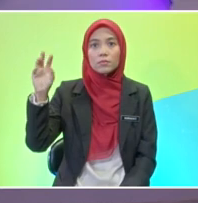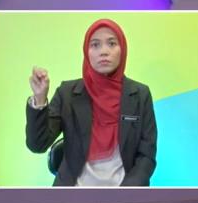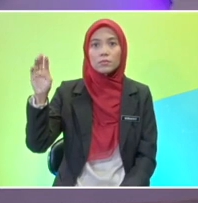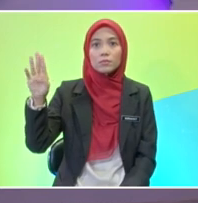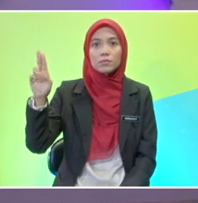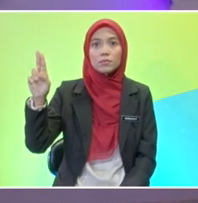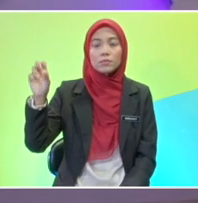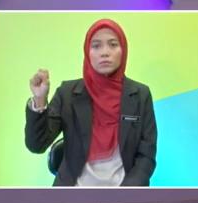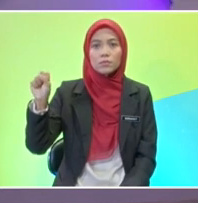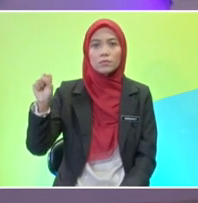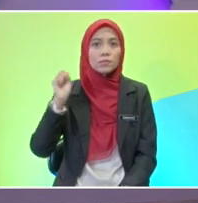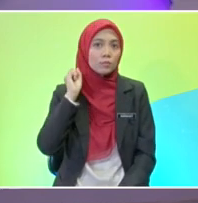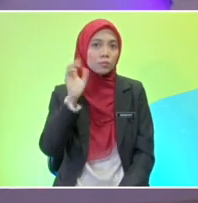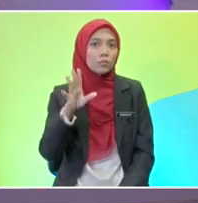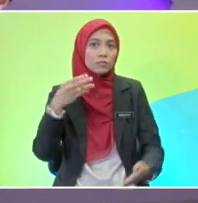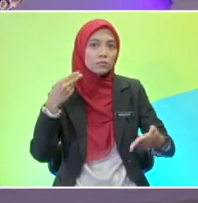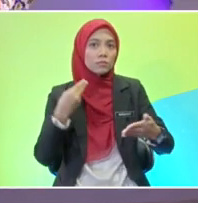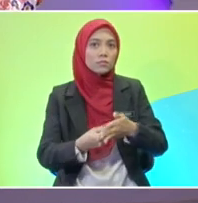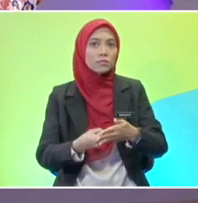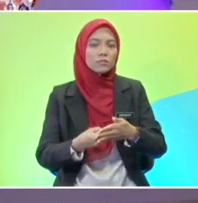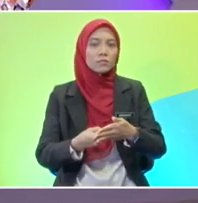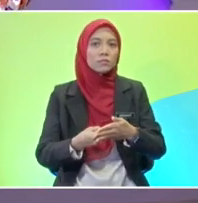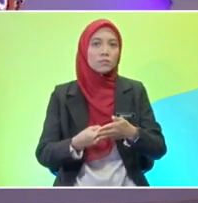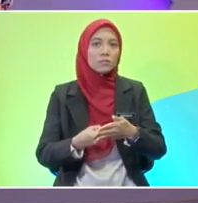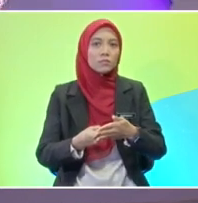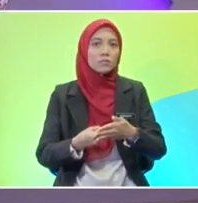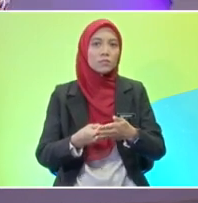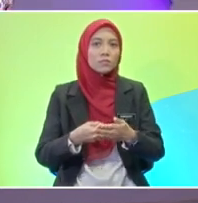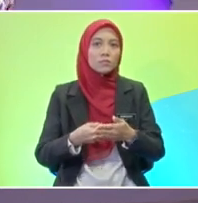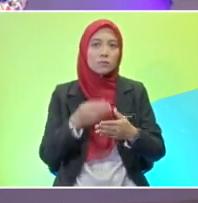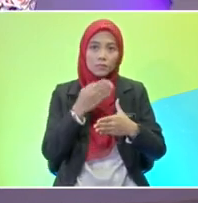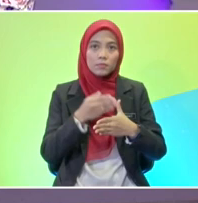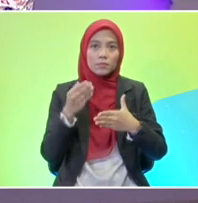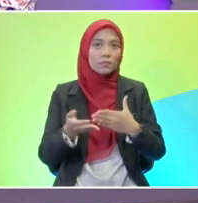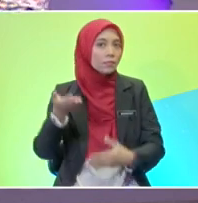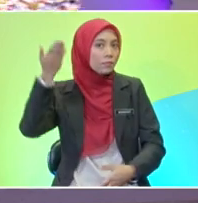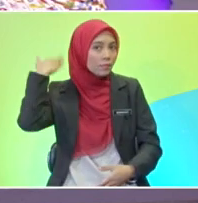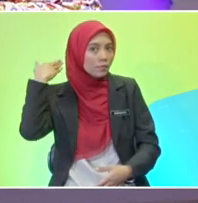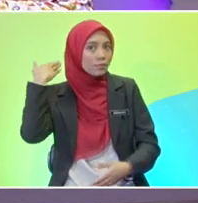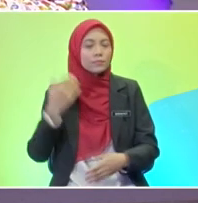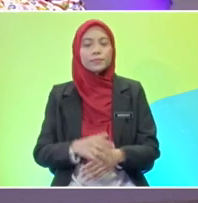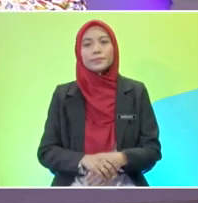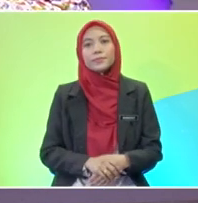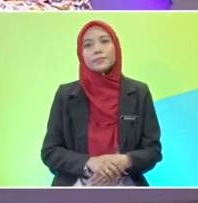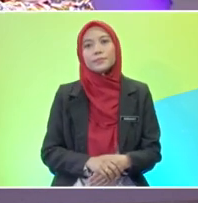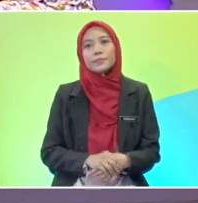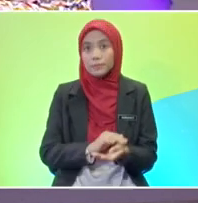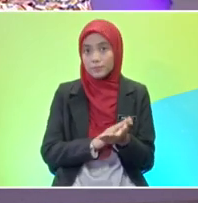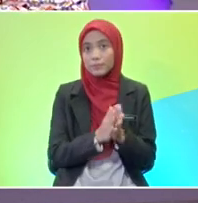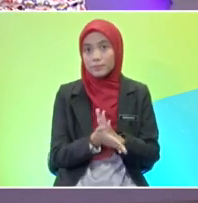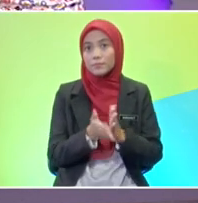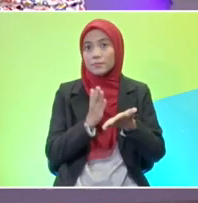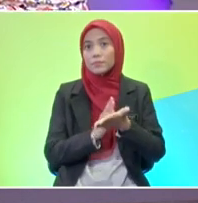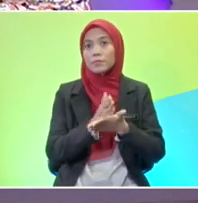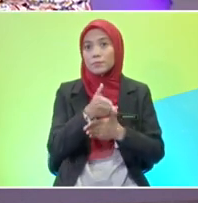hingga menimbusi permukaan di belakang itulah jadi teruskan